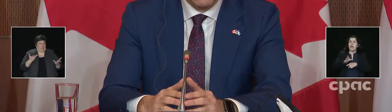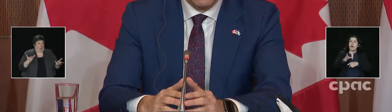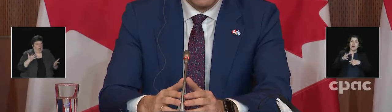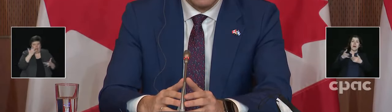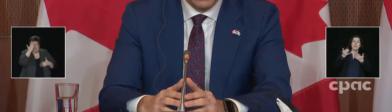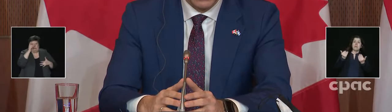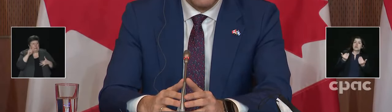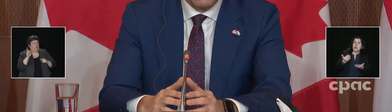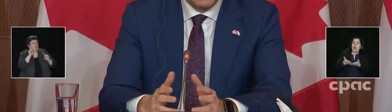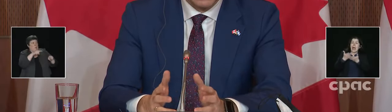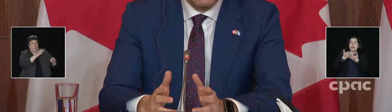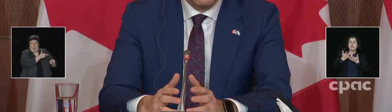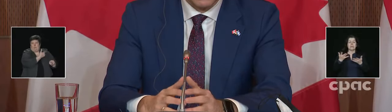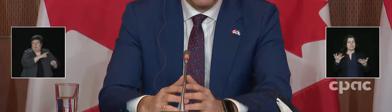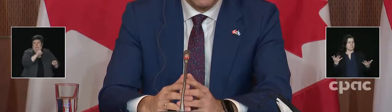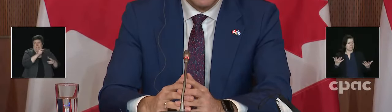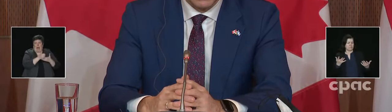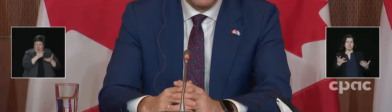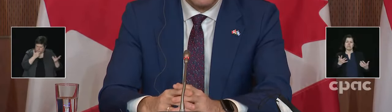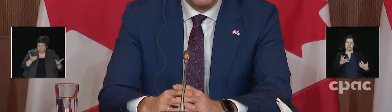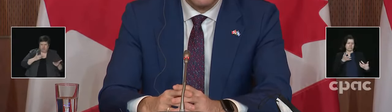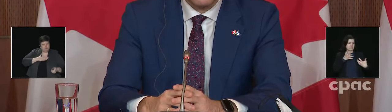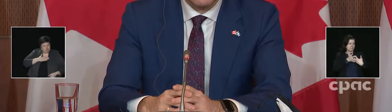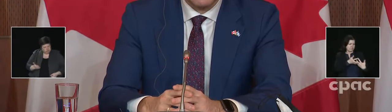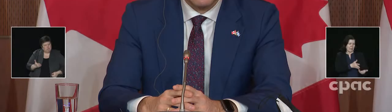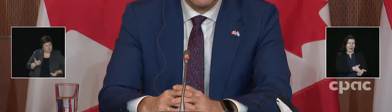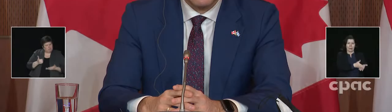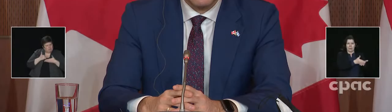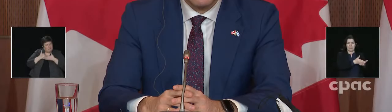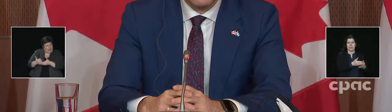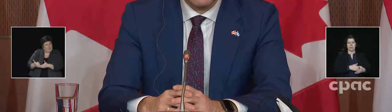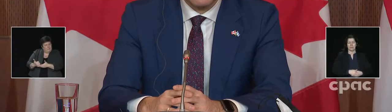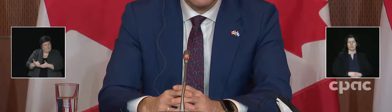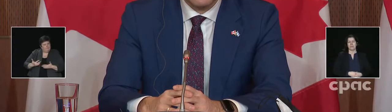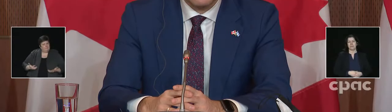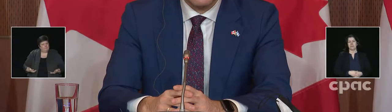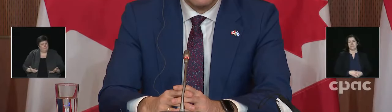adaptée à leur cas, bien, ils reçoivent cette aide.